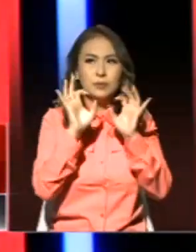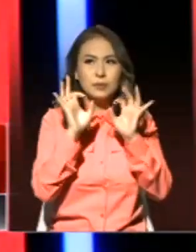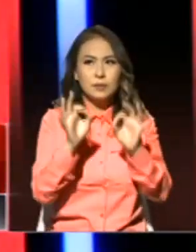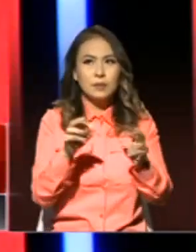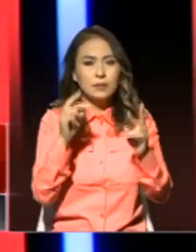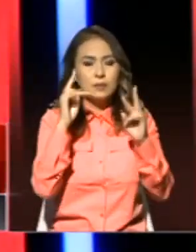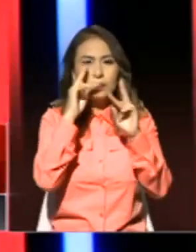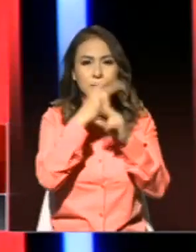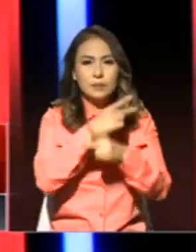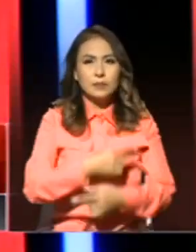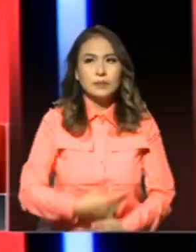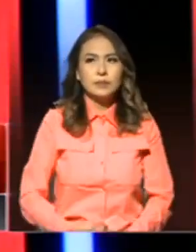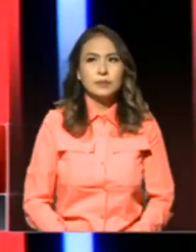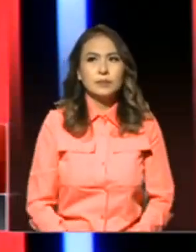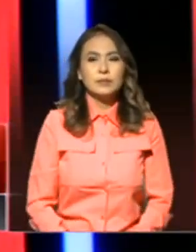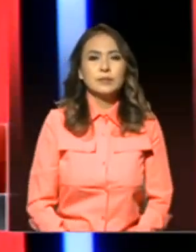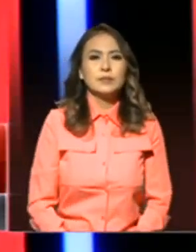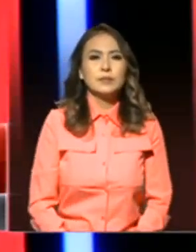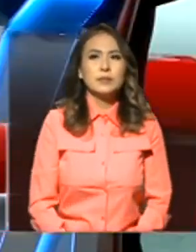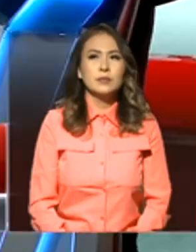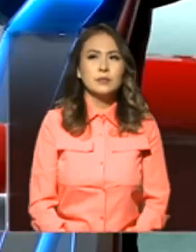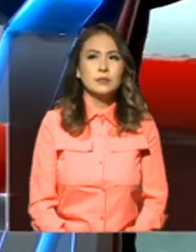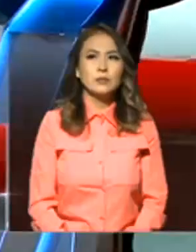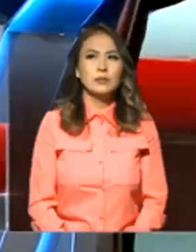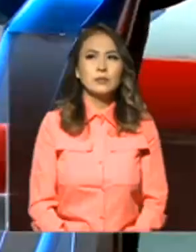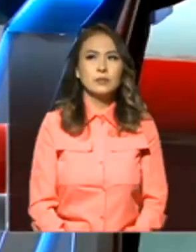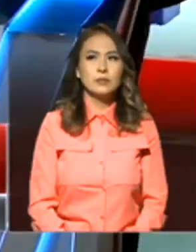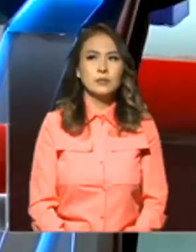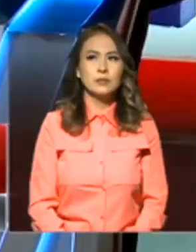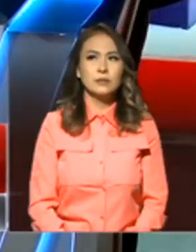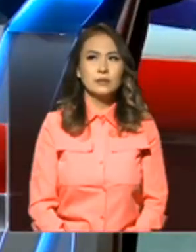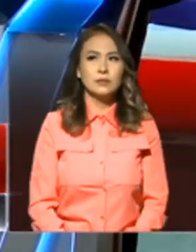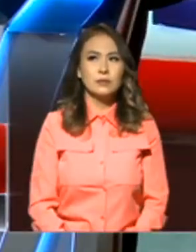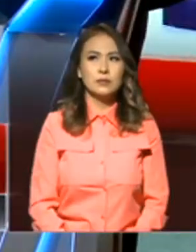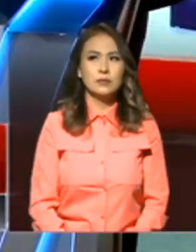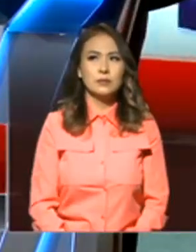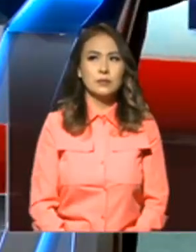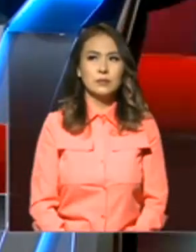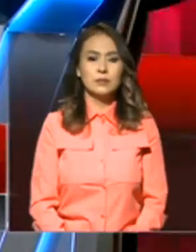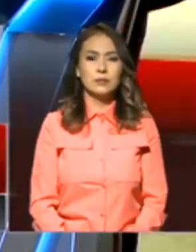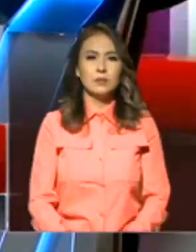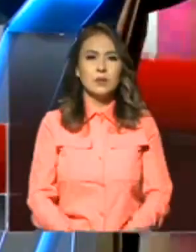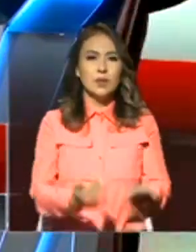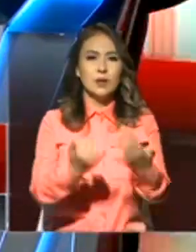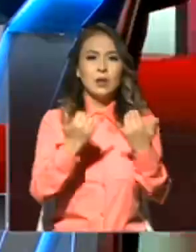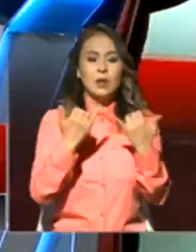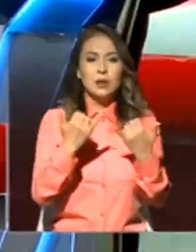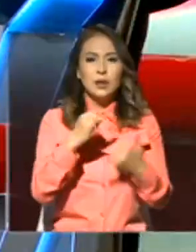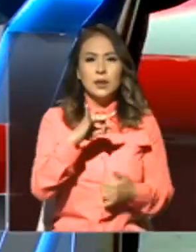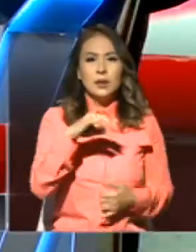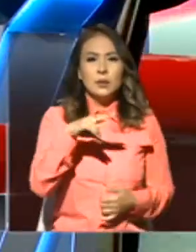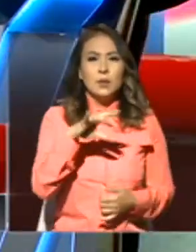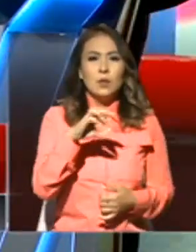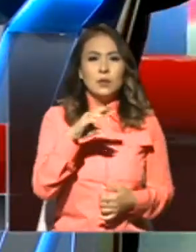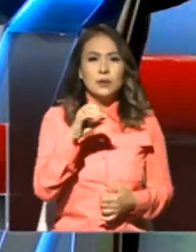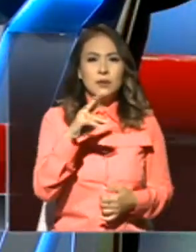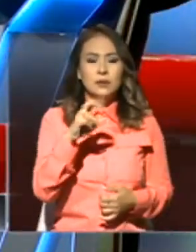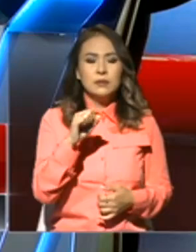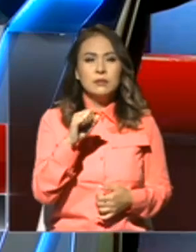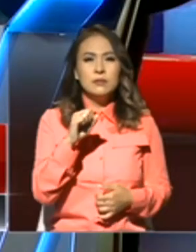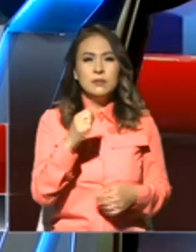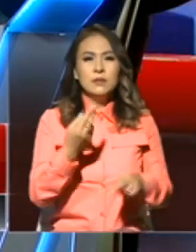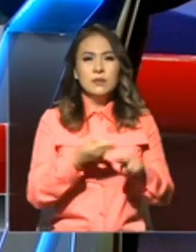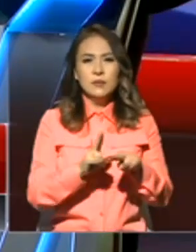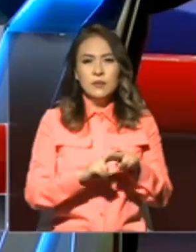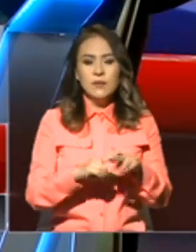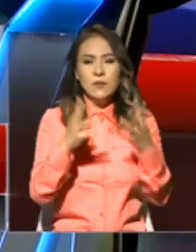пе? Жоқ, олай деп ойламаймыз. Жасұлан мырза. Иә. Иә, әрине, бұл осы қазіргі ипотеканың деңгейі